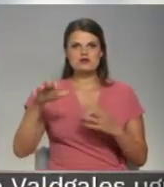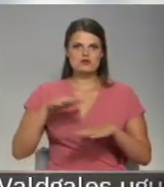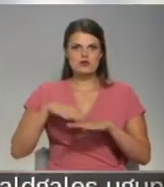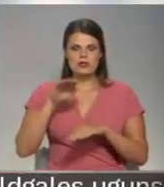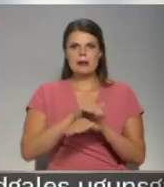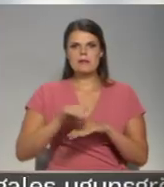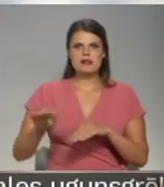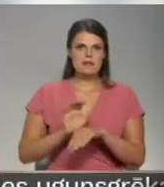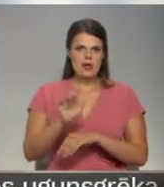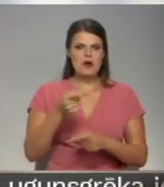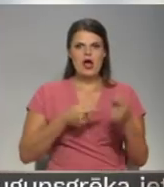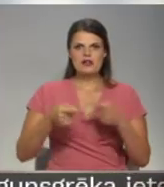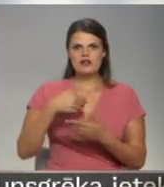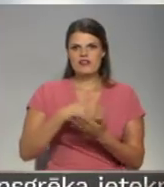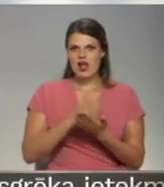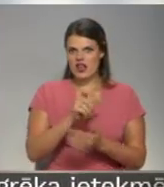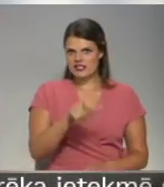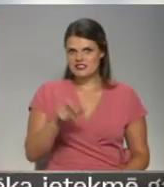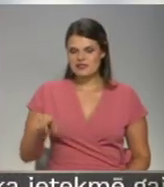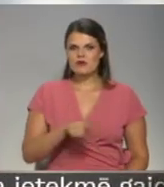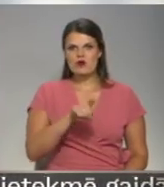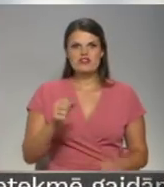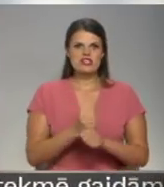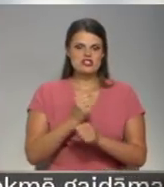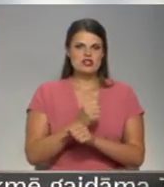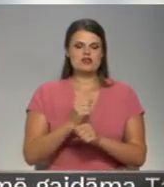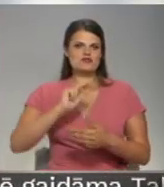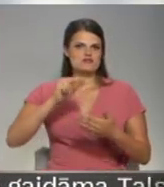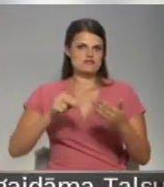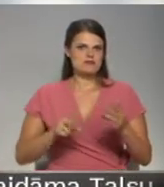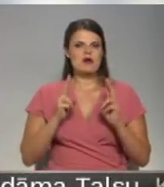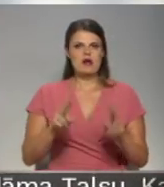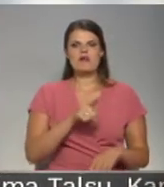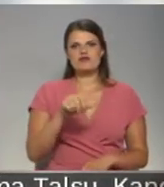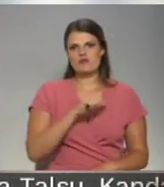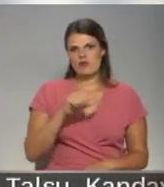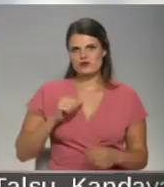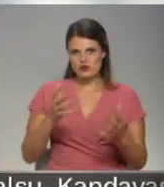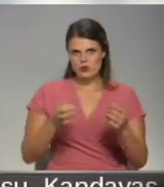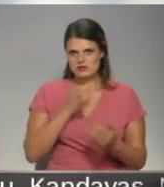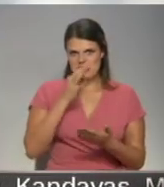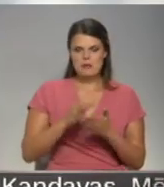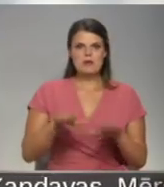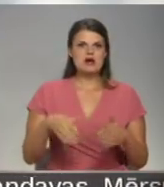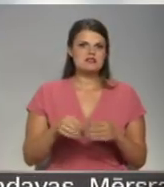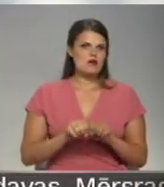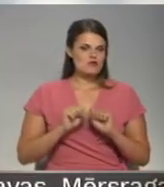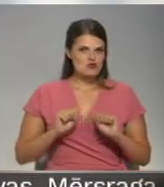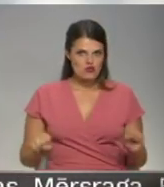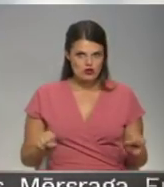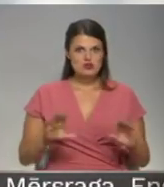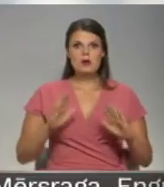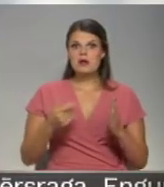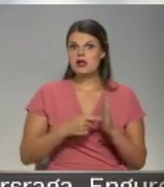pilnībā evakuēts, ir atgriezusies daļa iedzīvotāji. To viņi izdarījuši pret parakstu, ka viņi paši uzņemas atbildību par savu drošību.